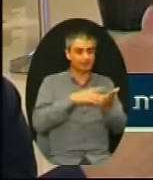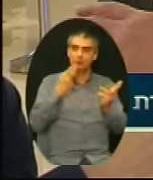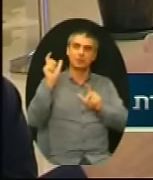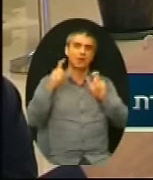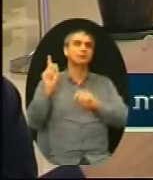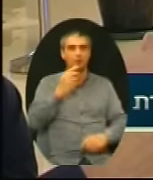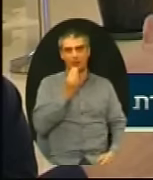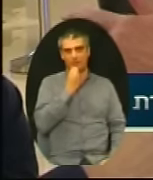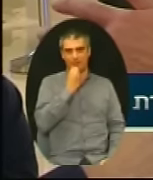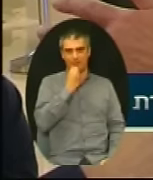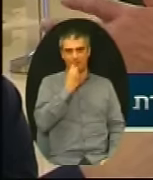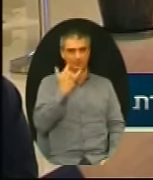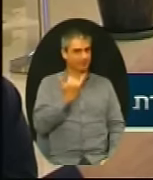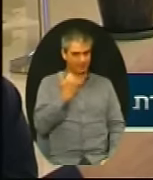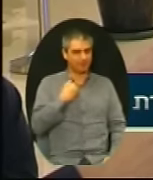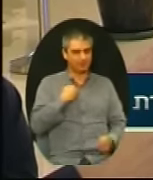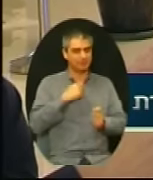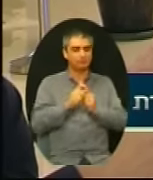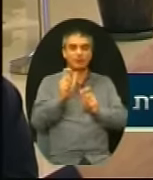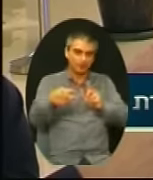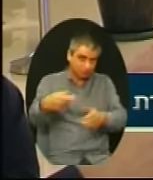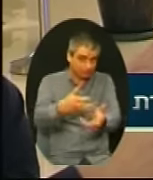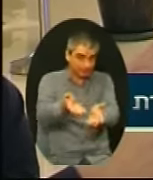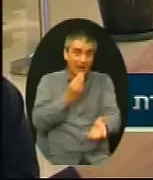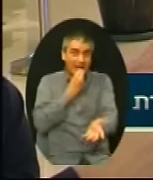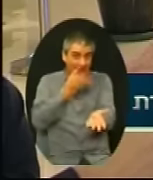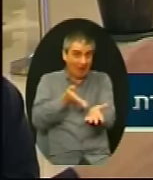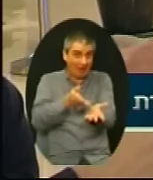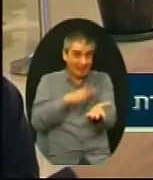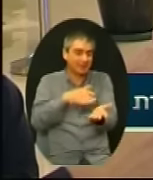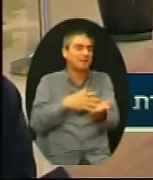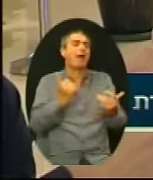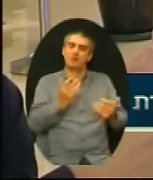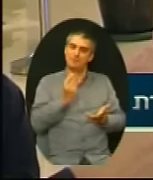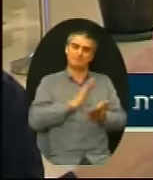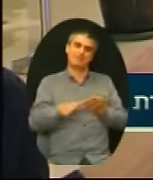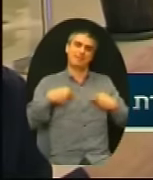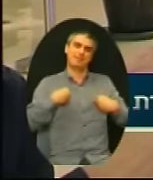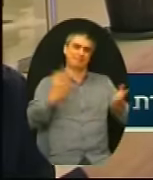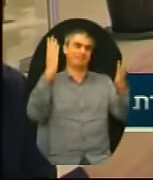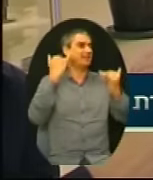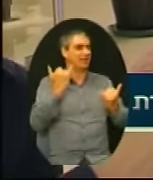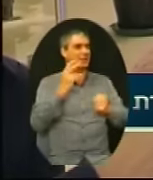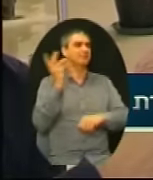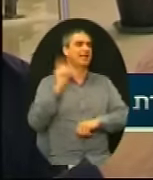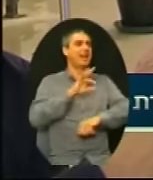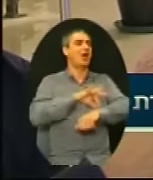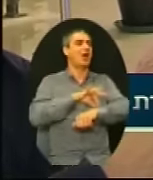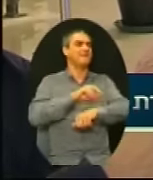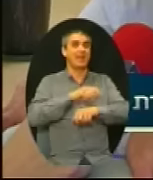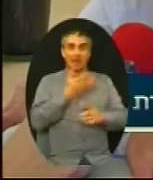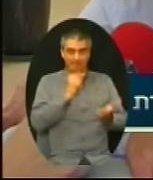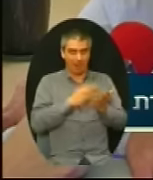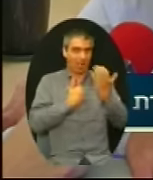שאנשים יכולים לאכול. בדרך כלל אני משלם לאנשים כדי לאכול את הריבה הזאת, אבל היום זה בחינם. ובסוף צריך להזמין את רופא הכנסת אחרי הרעלת